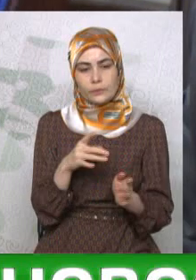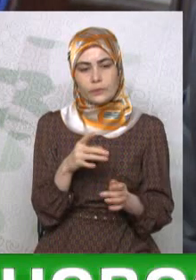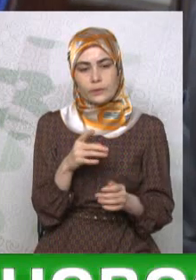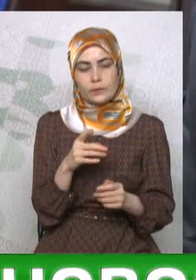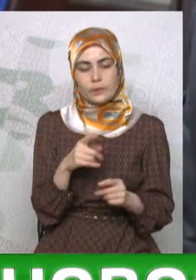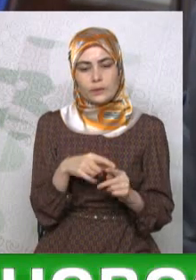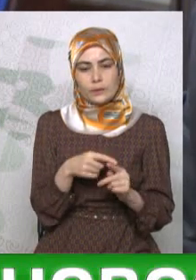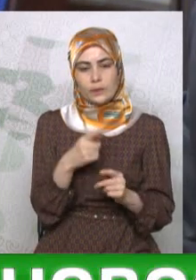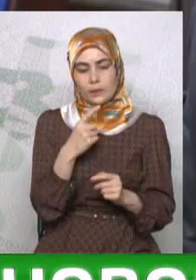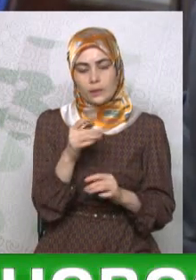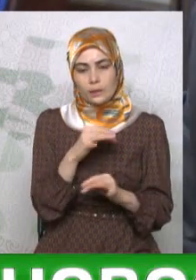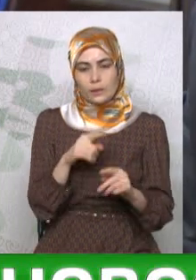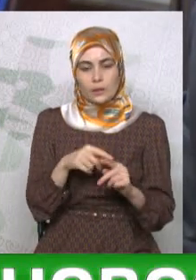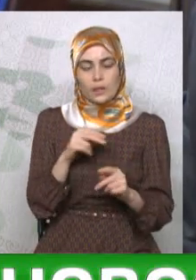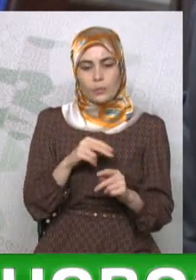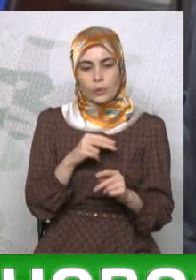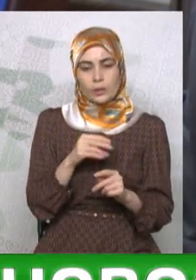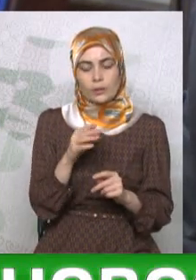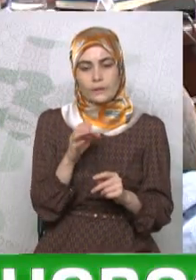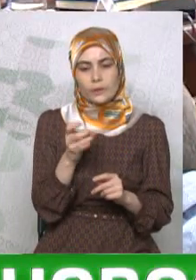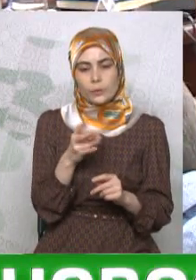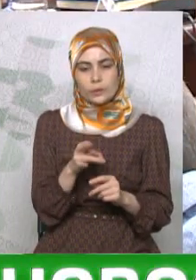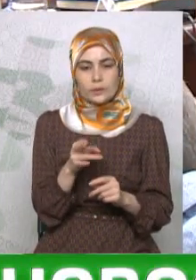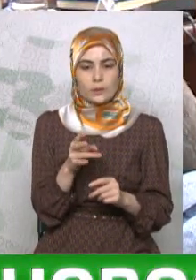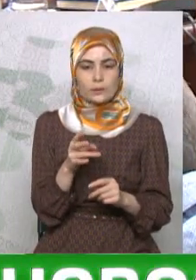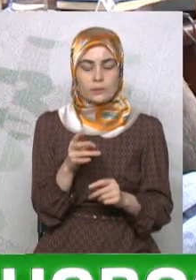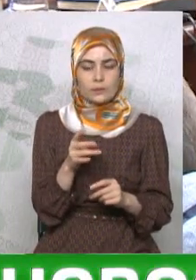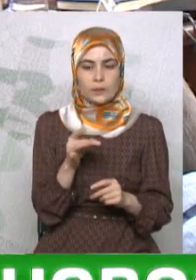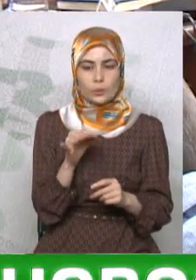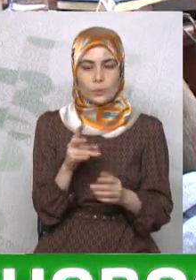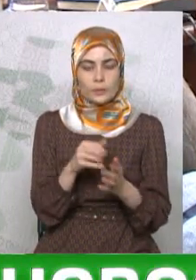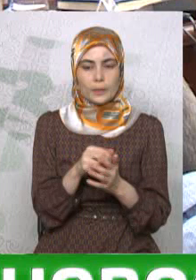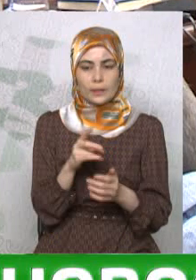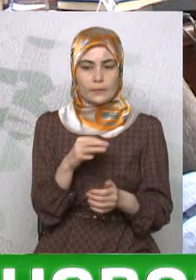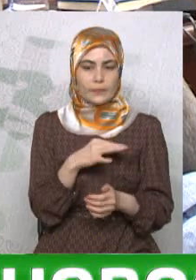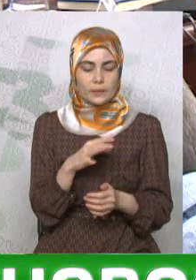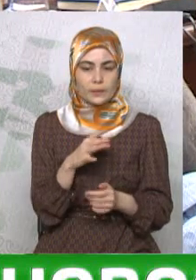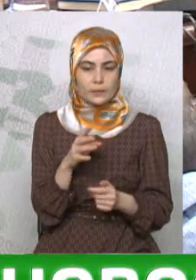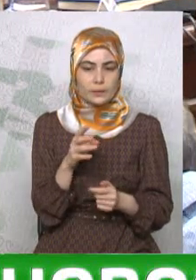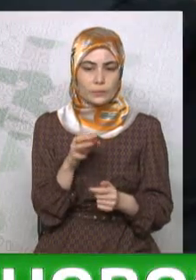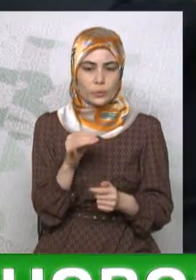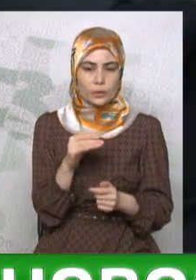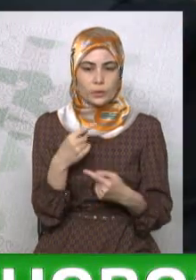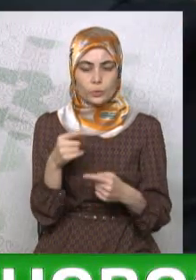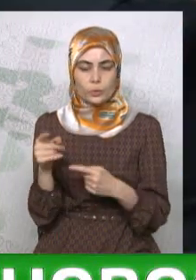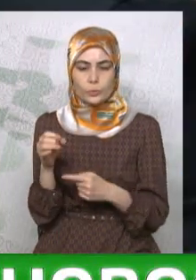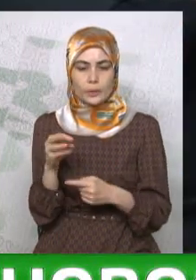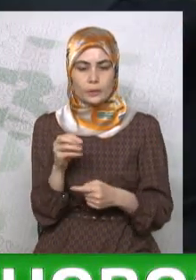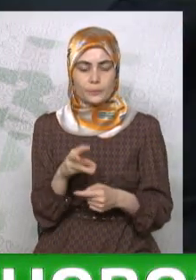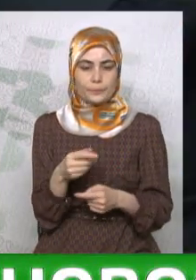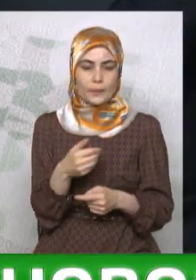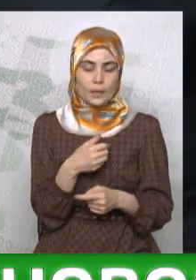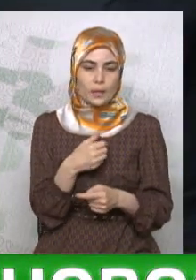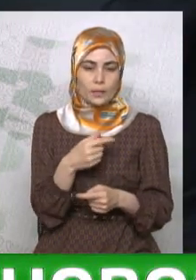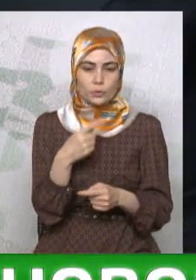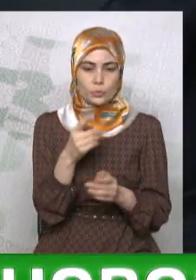ведется не на достаточном уровне. Регион занимает не самые выгодные позиции по отношению к другим субъектам. Здесь поэтому хотелось бы